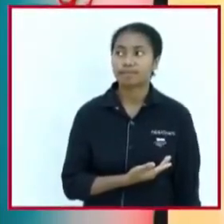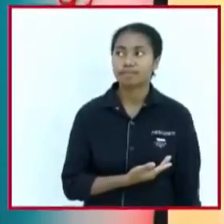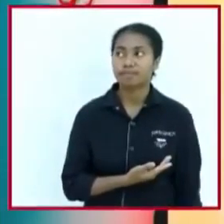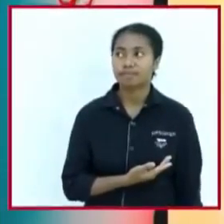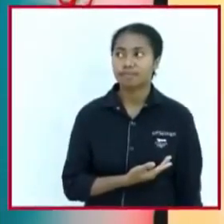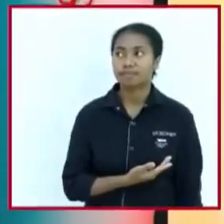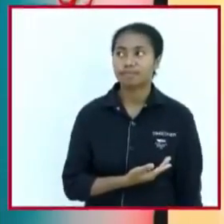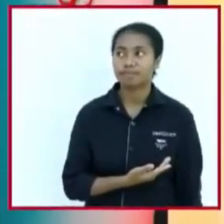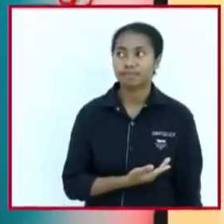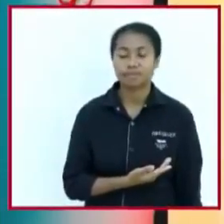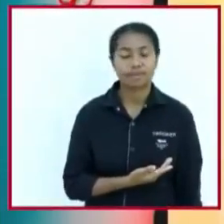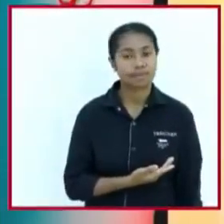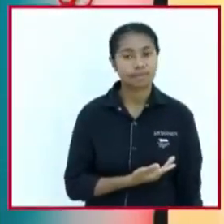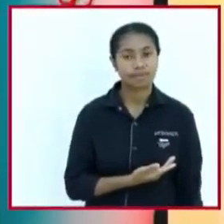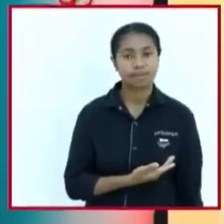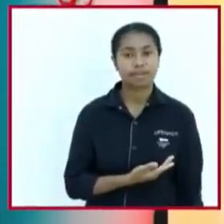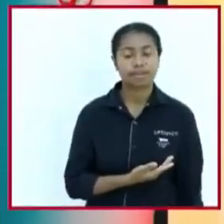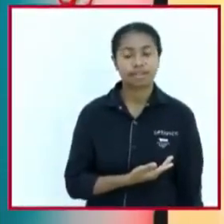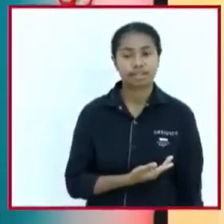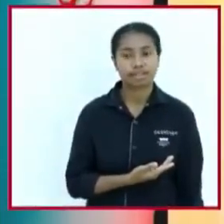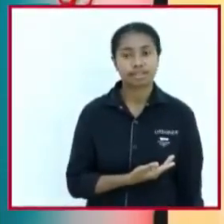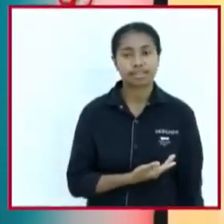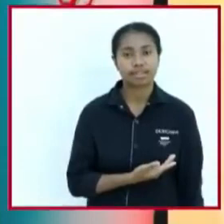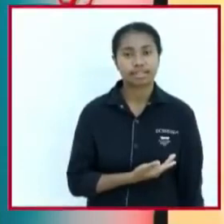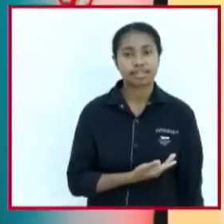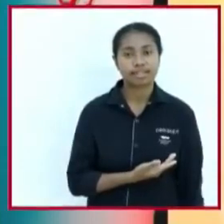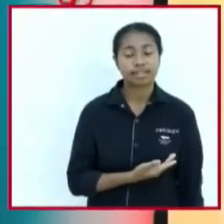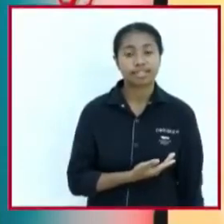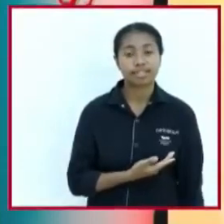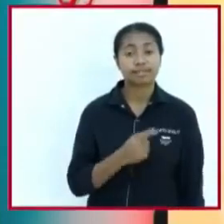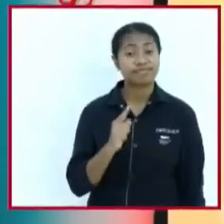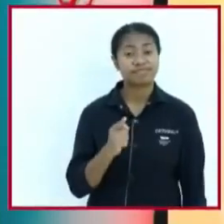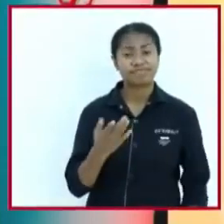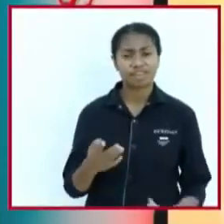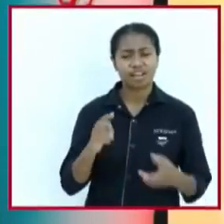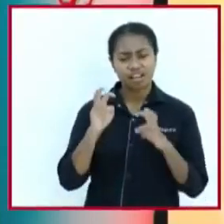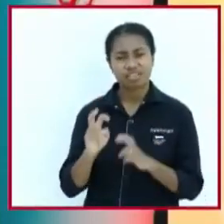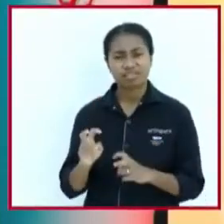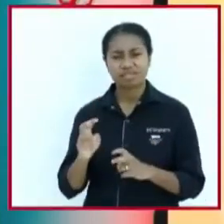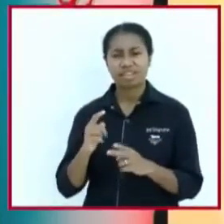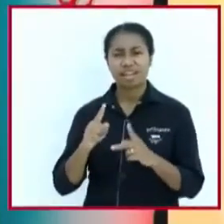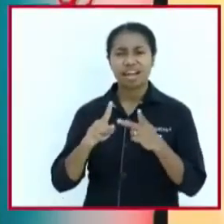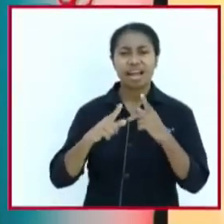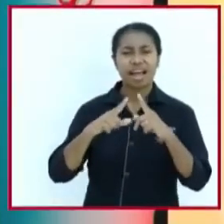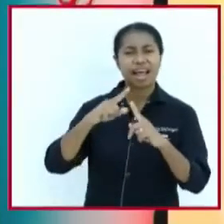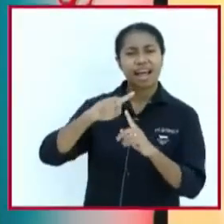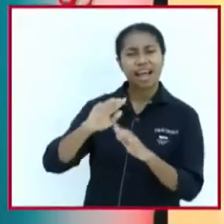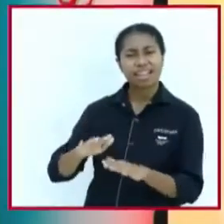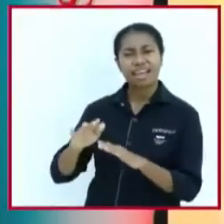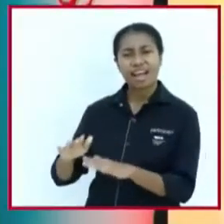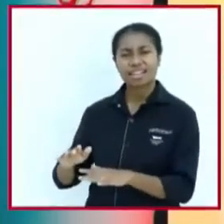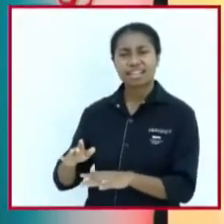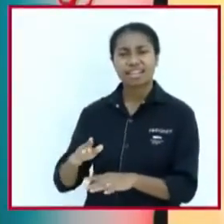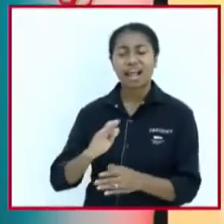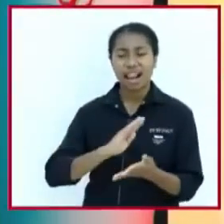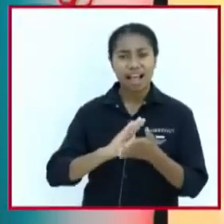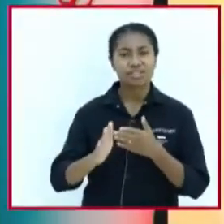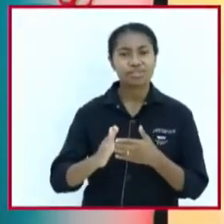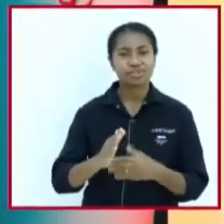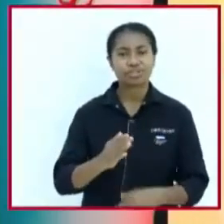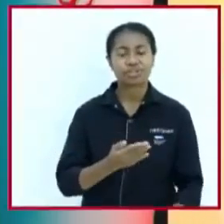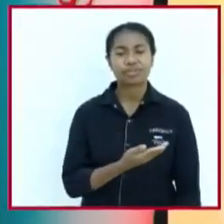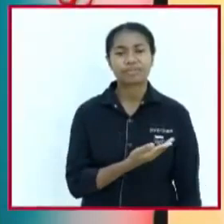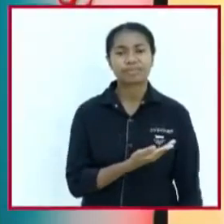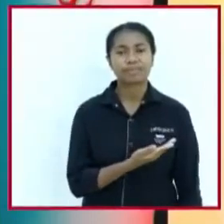mereka yang telah mendengarnya dan seterusnya hai hati-hati di Poso 3 12 waspadalah hai